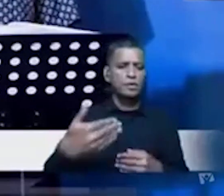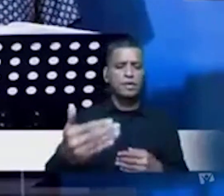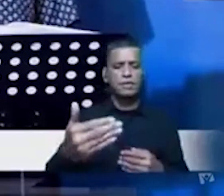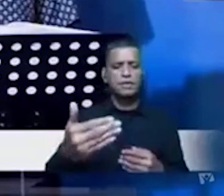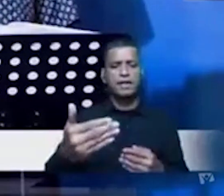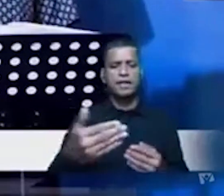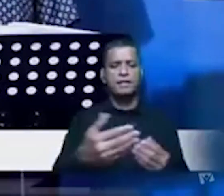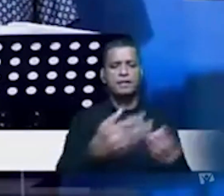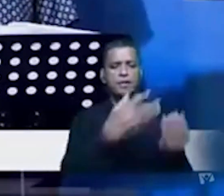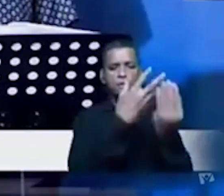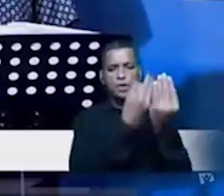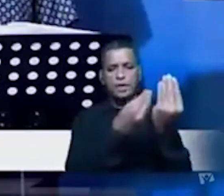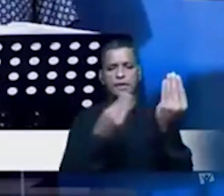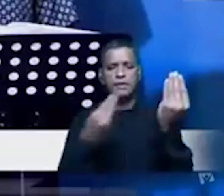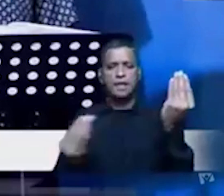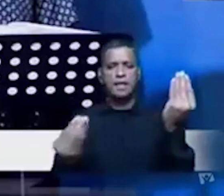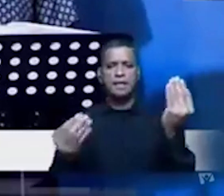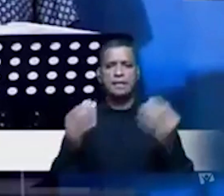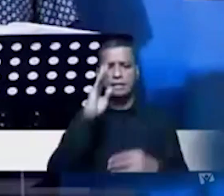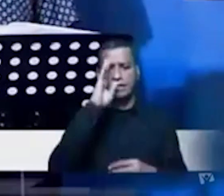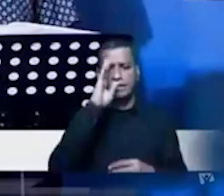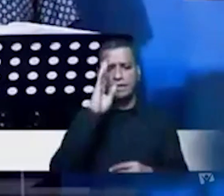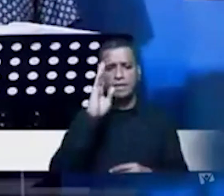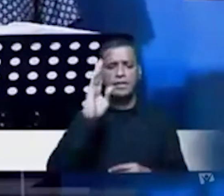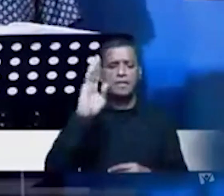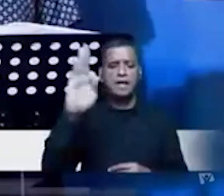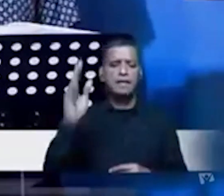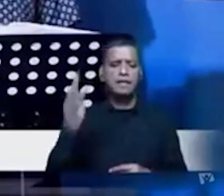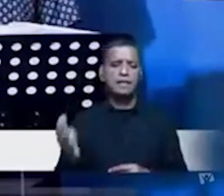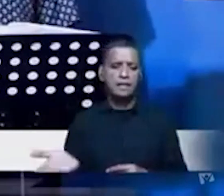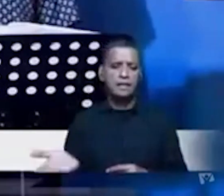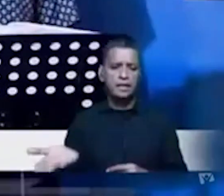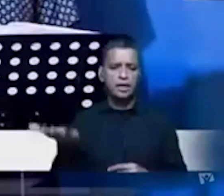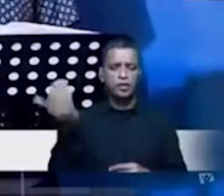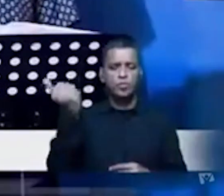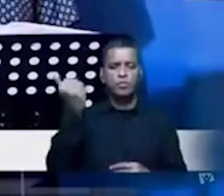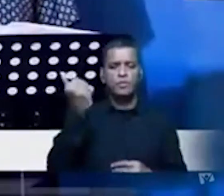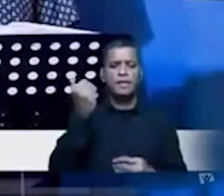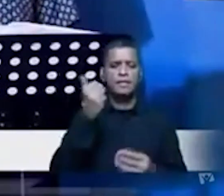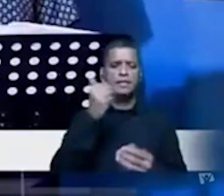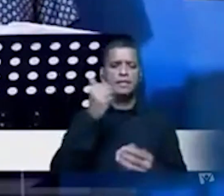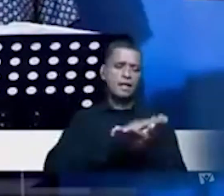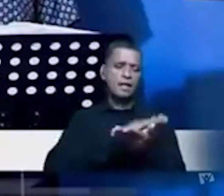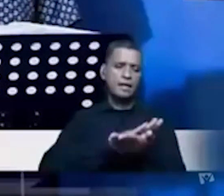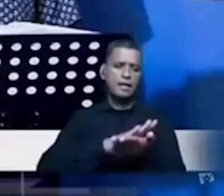teruskan warisan kesetiaan, hidup